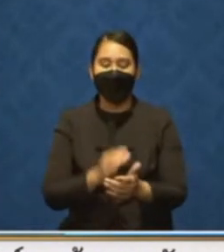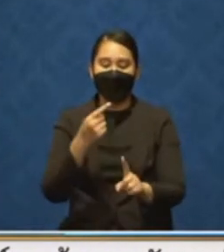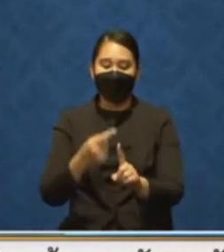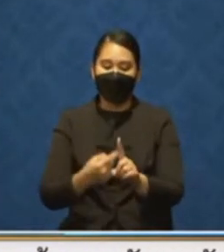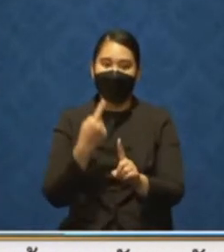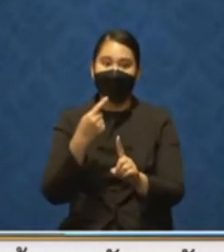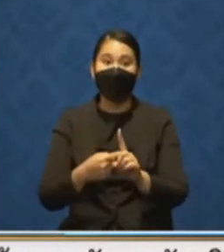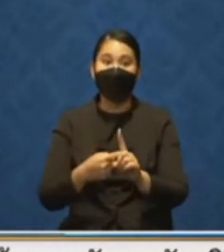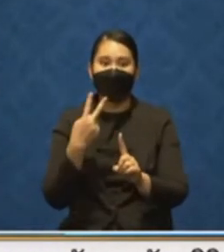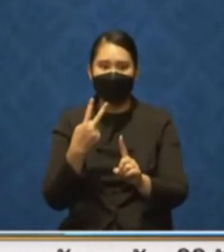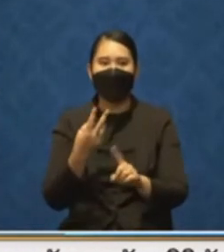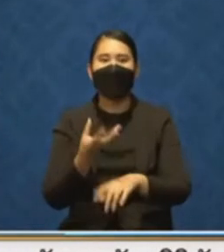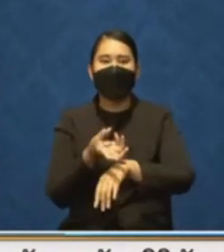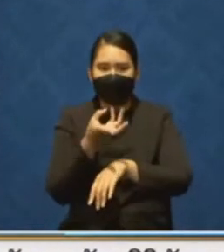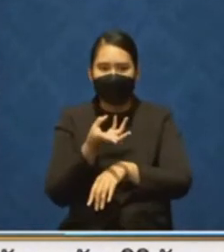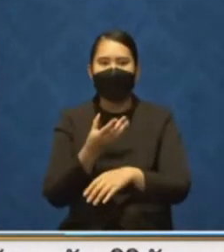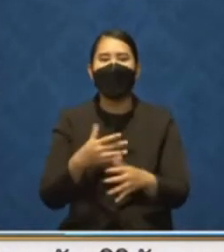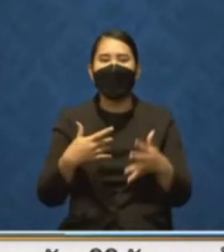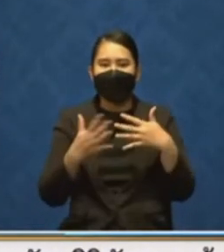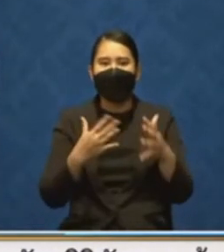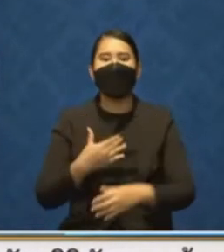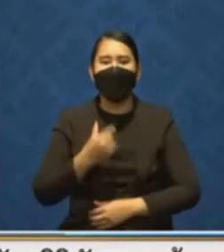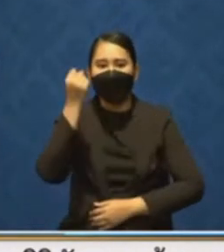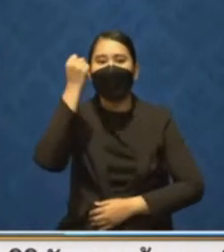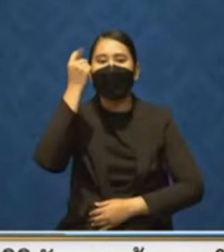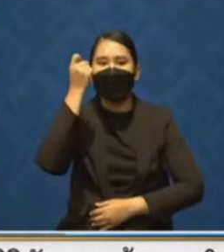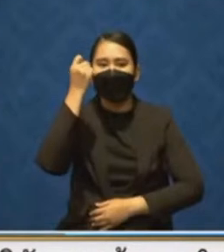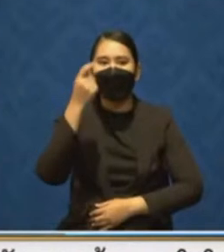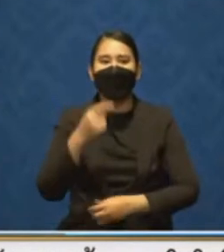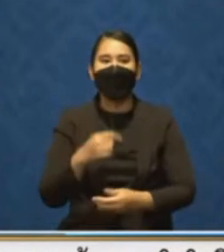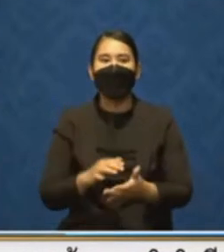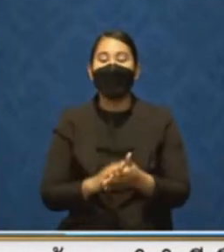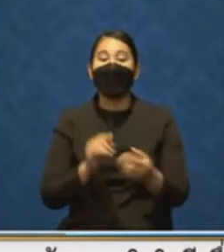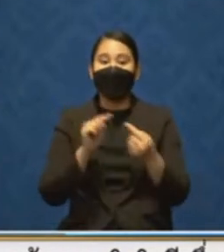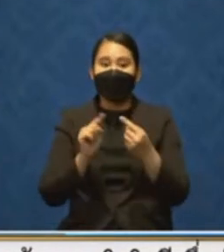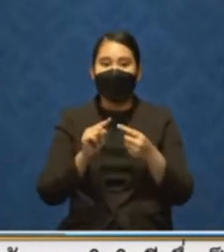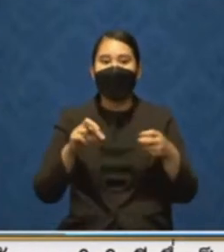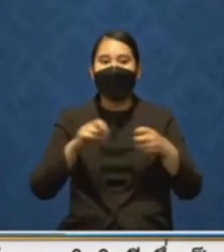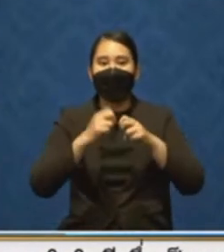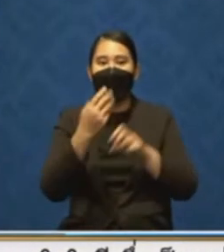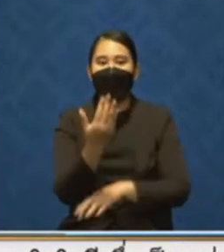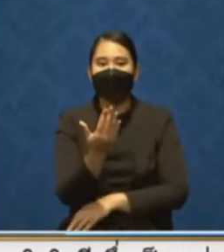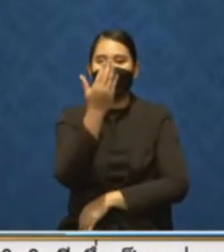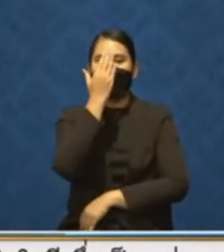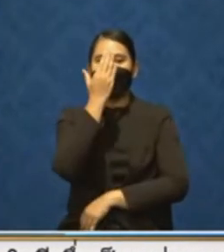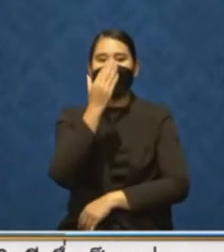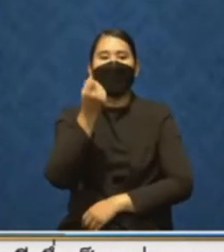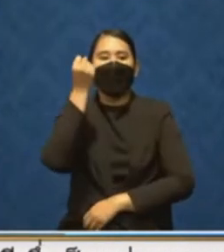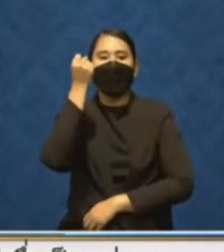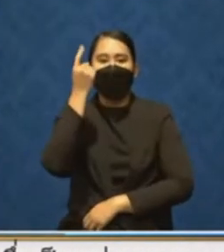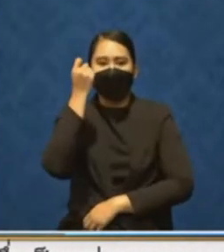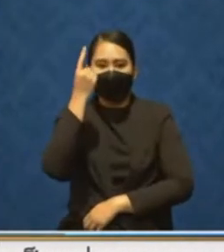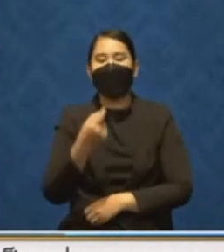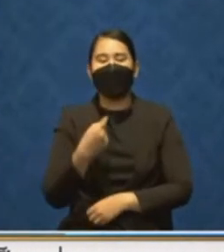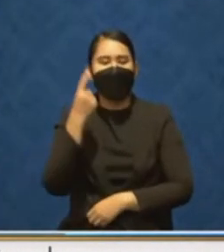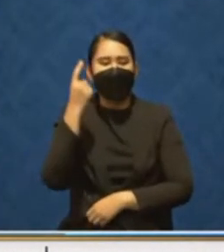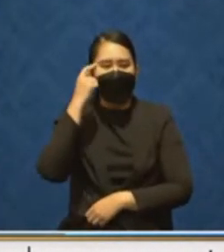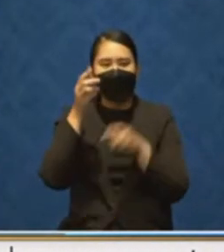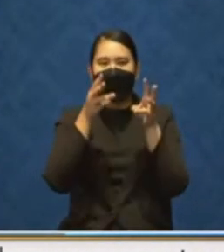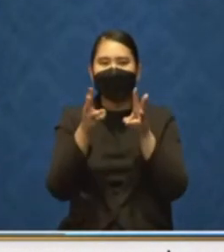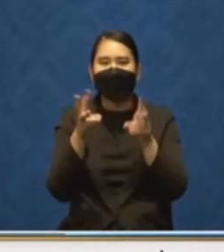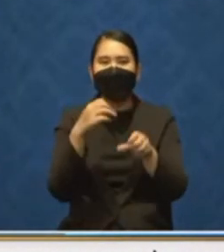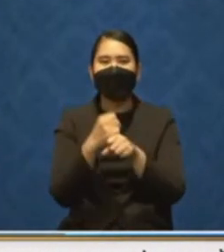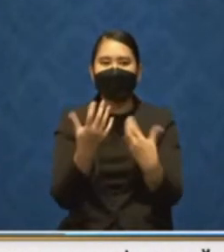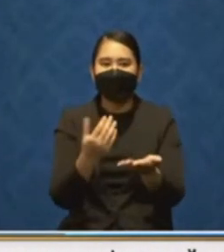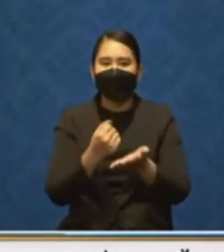ผมเข้าใจมันเป็นสถานการณ์ที่ไม่จะอาจจะบังคับได้ถ้ามันมาก่อนเราต้องหาวิธีที่จะทำยังไงให้ประชาชนเดือดร้อน